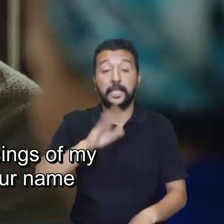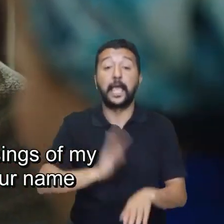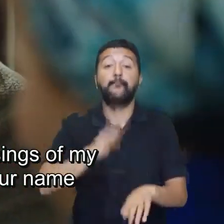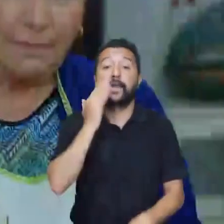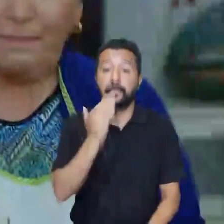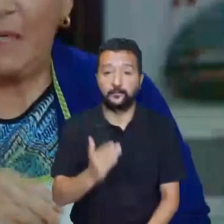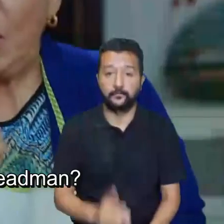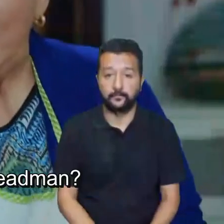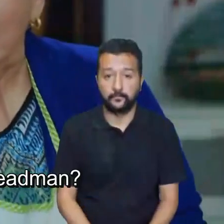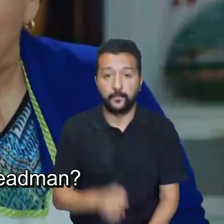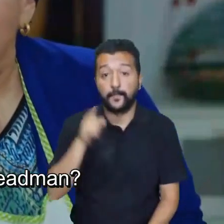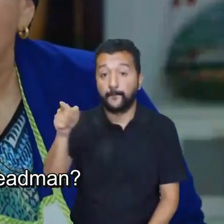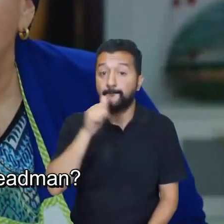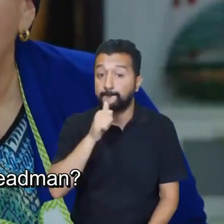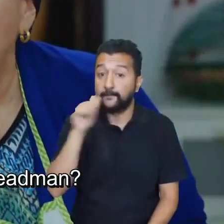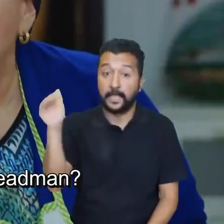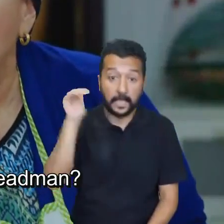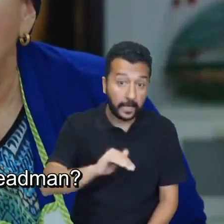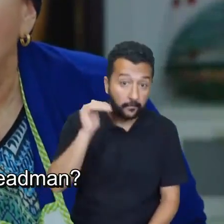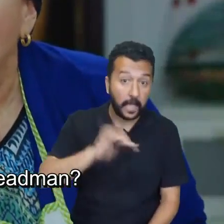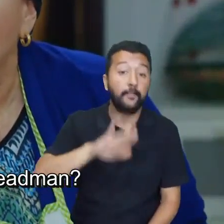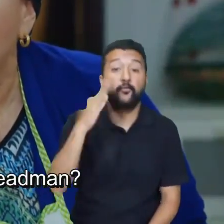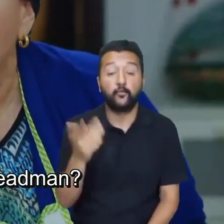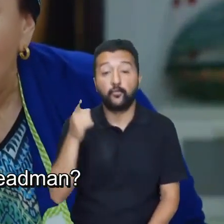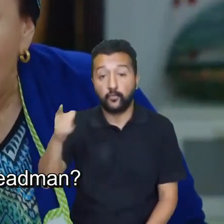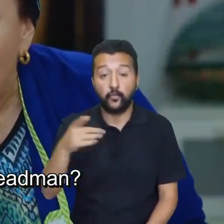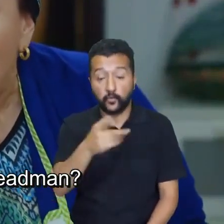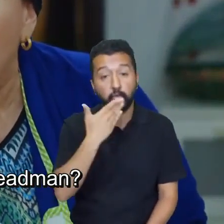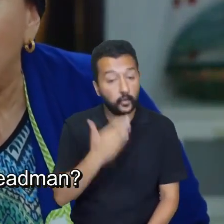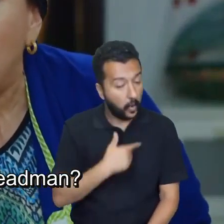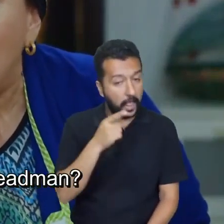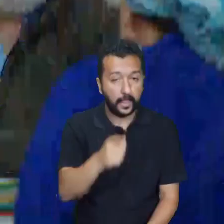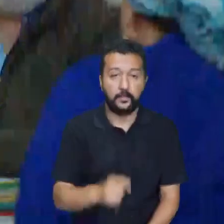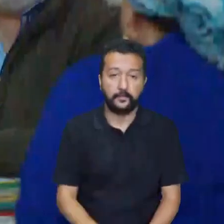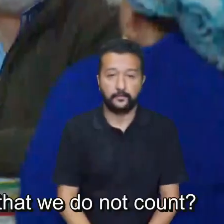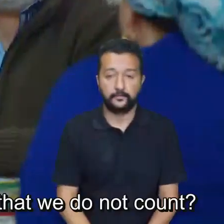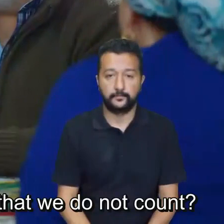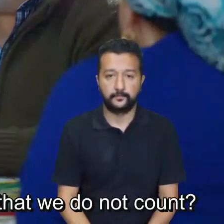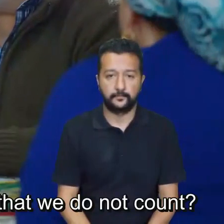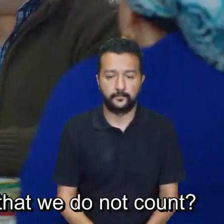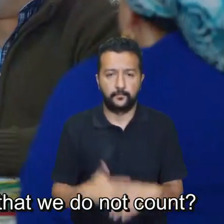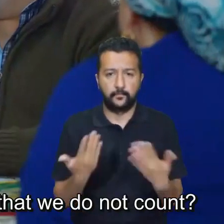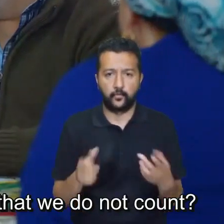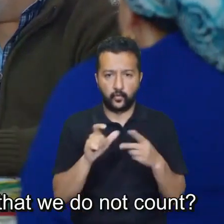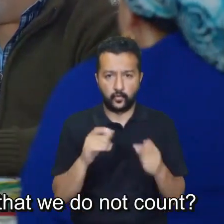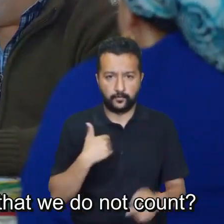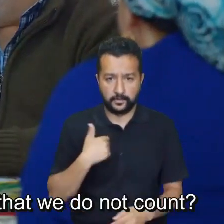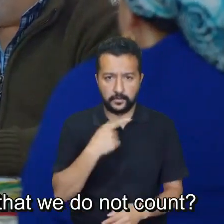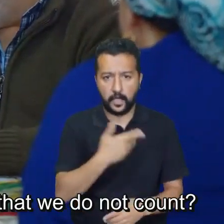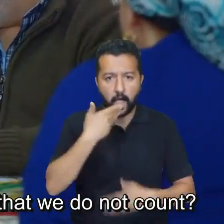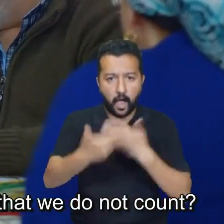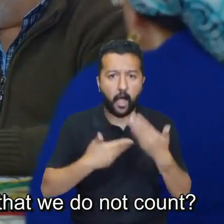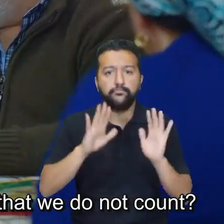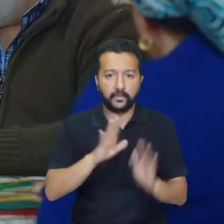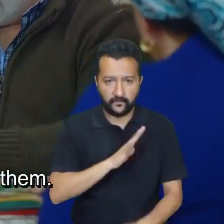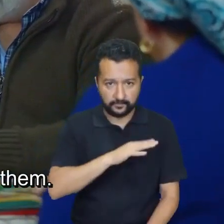durduk yerde. O adam geliyor mu gelmiyor mu? Muhtar Bey sen onu söyle bana. Ya Şükrü'ye biz saymadığımız